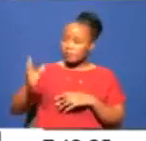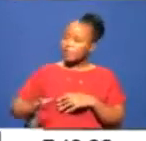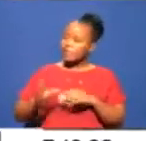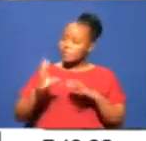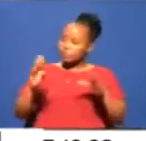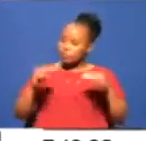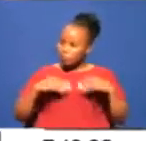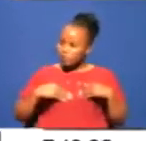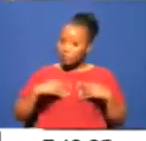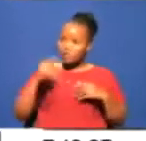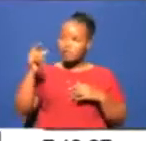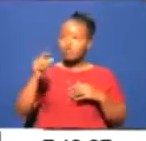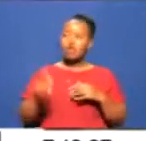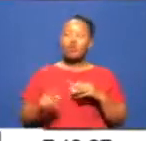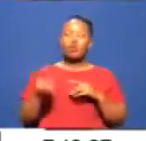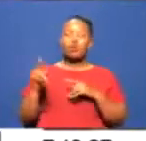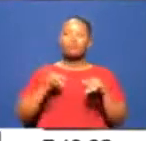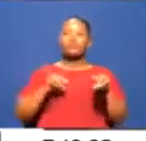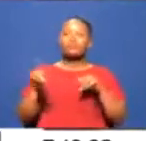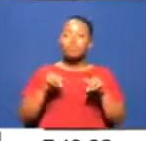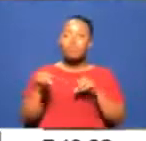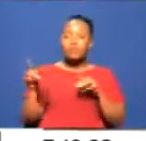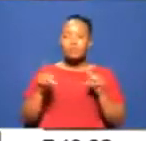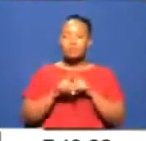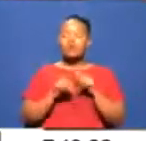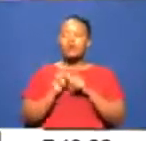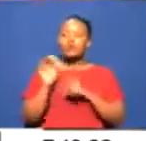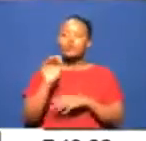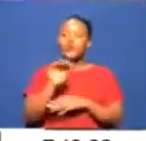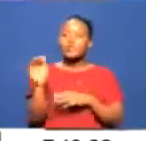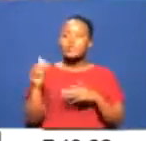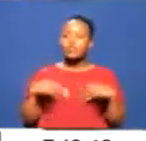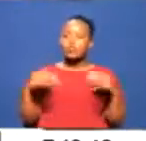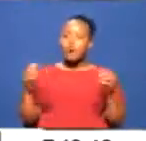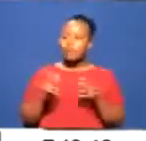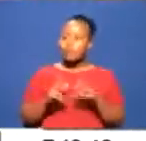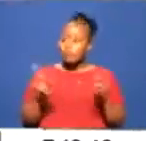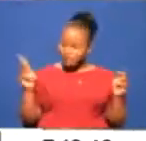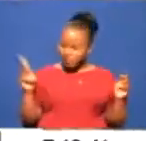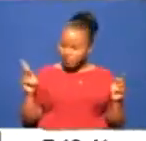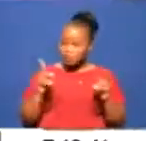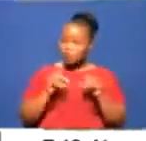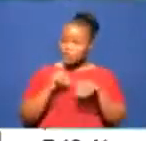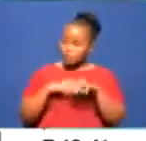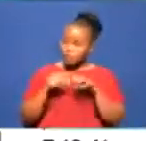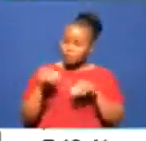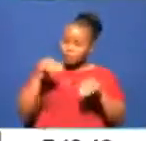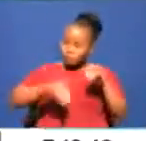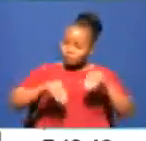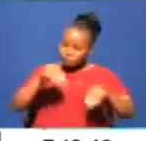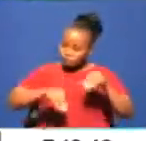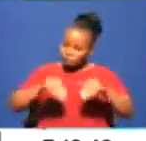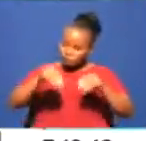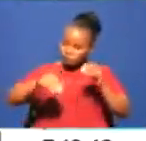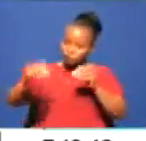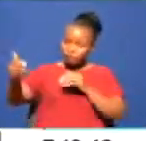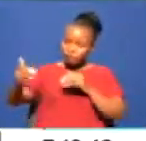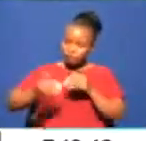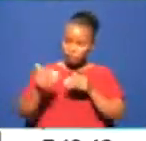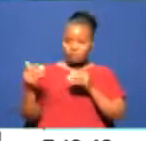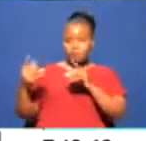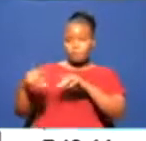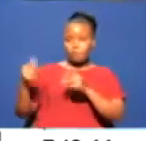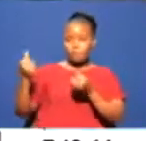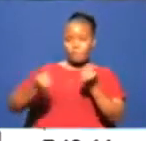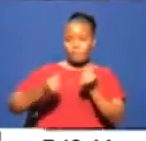huku akiwasihi wadumishi amani na udhabiti huku kipindi cha uchaguzi kikaribia, matamshi ambayo yaliungwa mkono